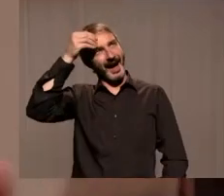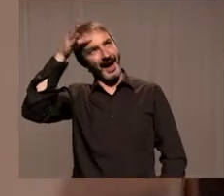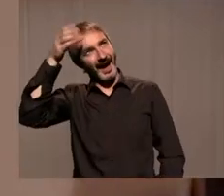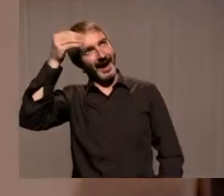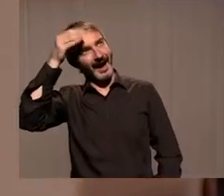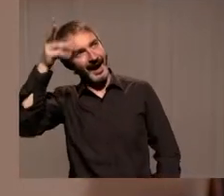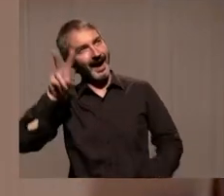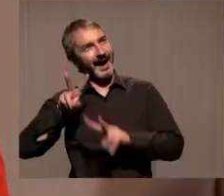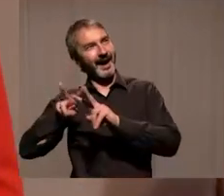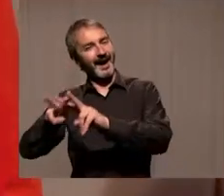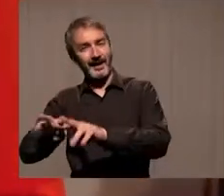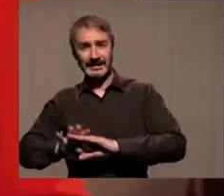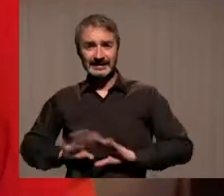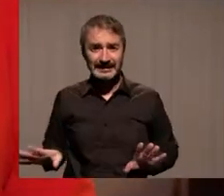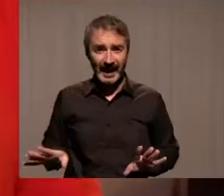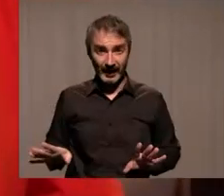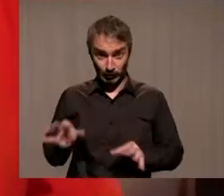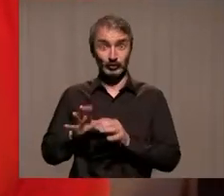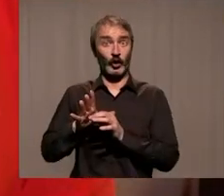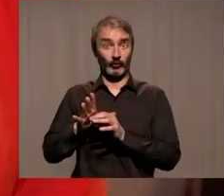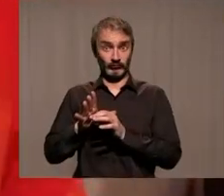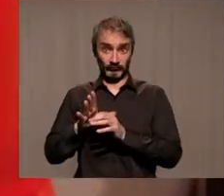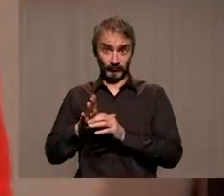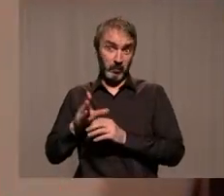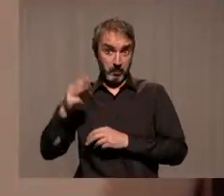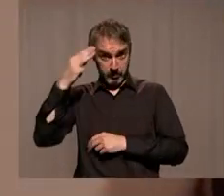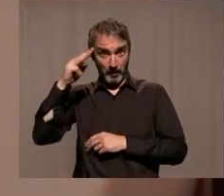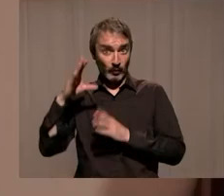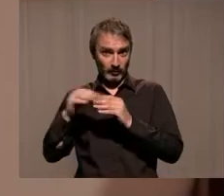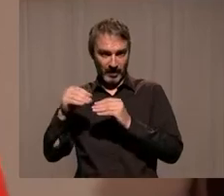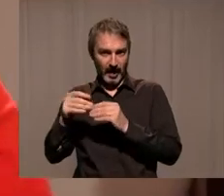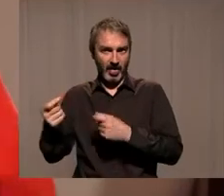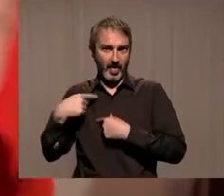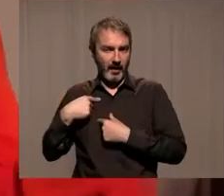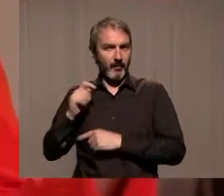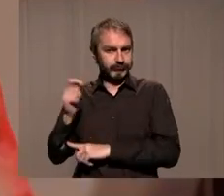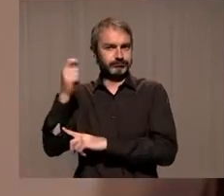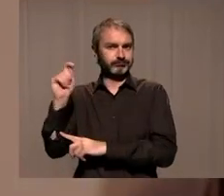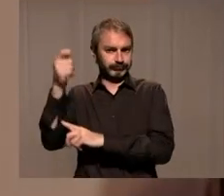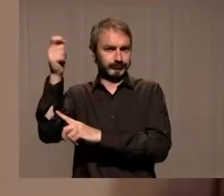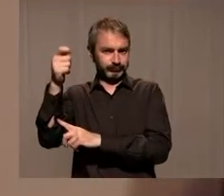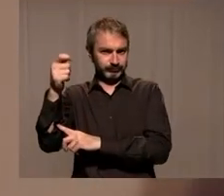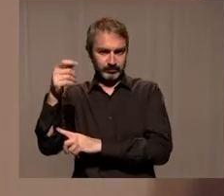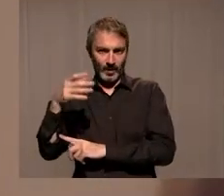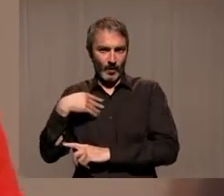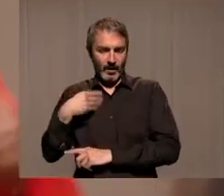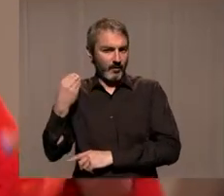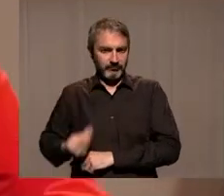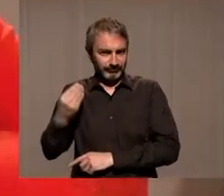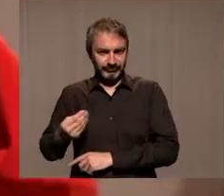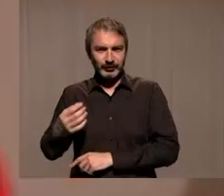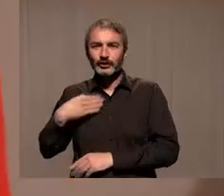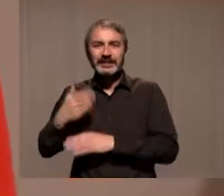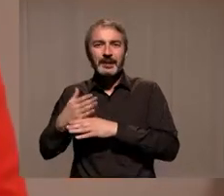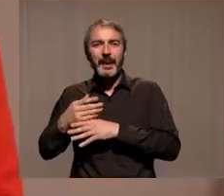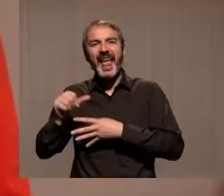en recerca, que afortunadament la Universitat Pompeu Fabra últimament ens ha donat, a més, gran satisfacció d'estar en els rànquings, això que sempre en diem els